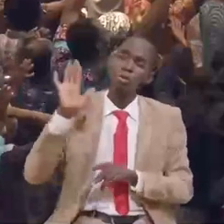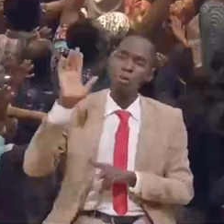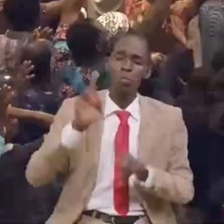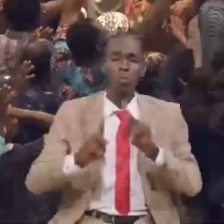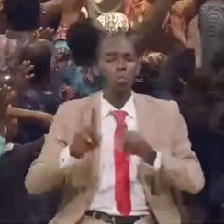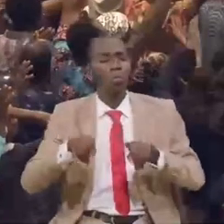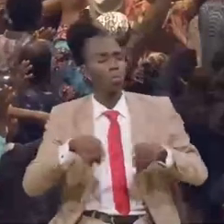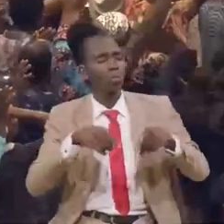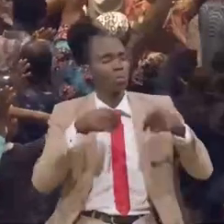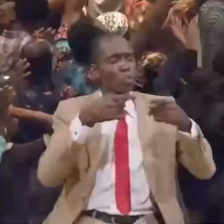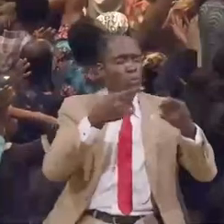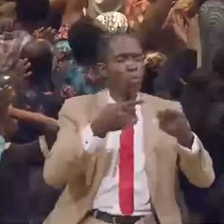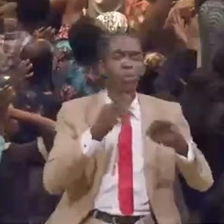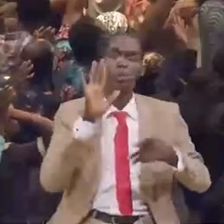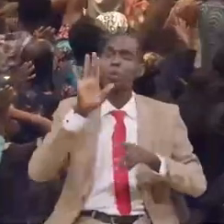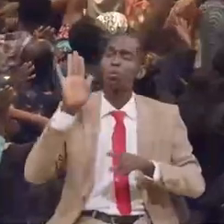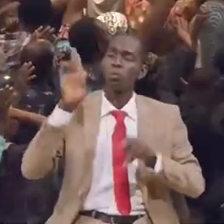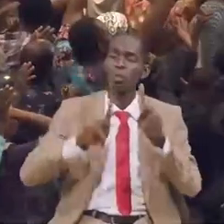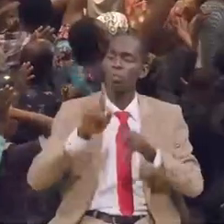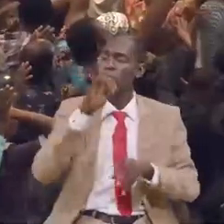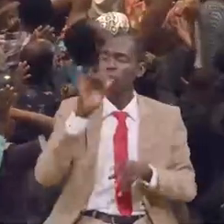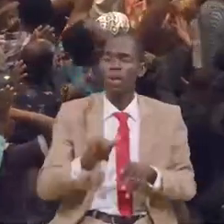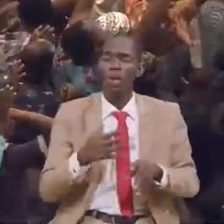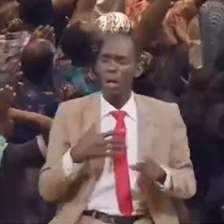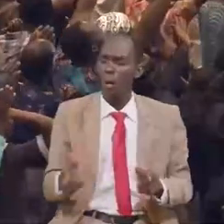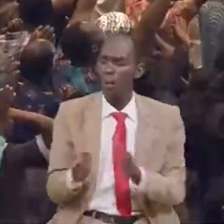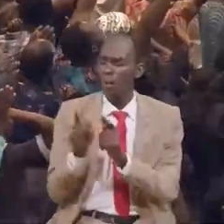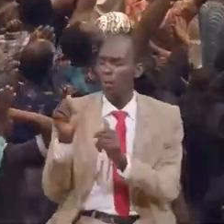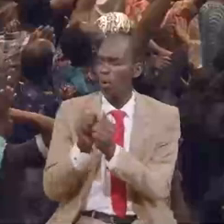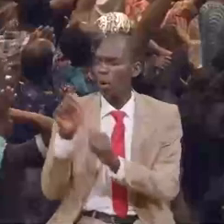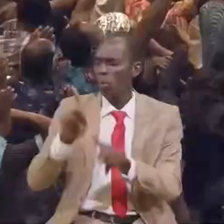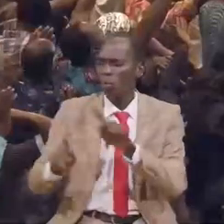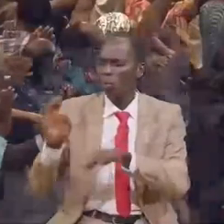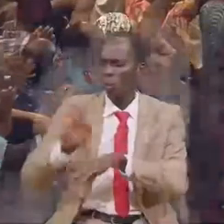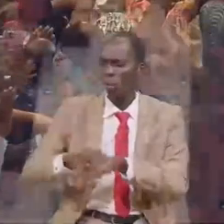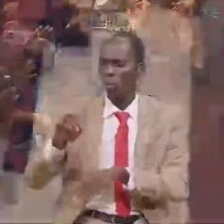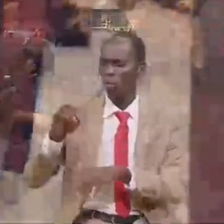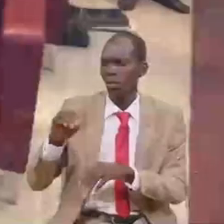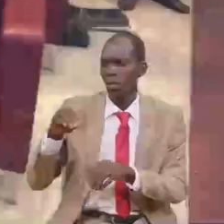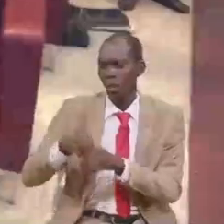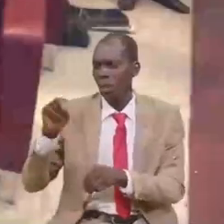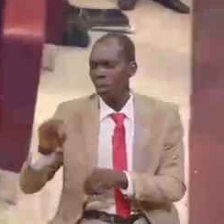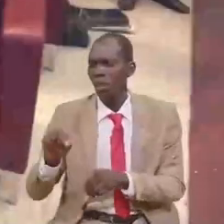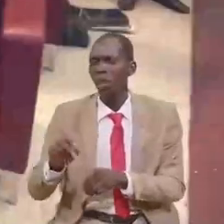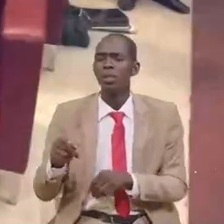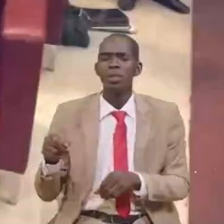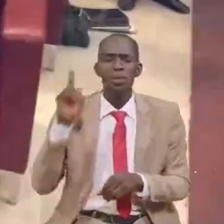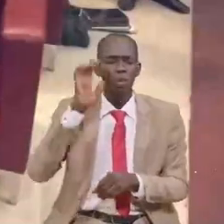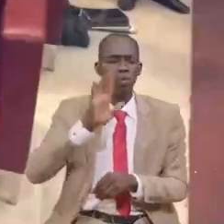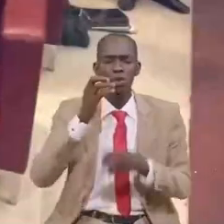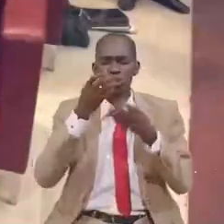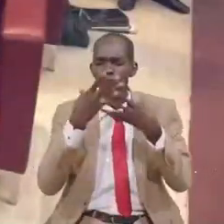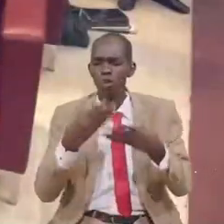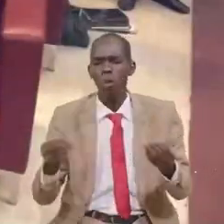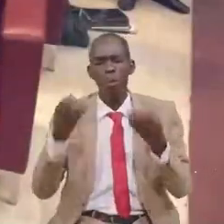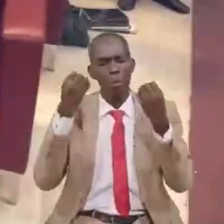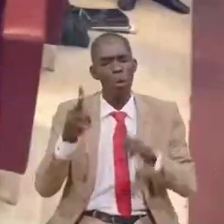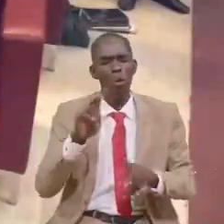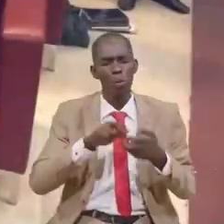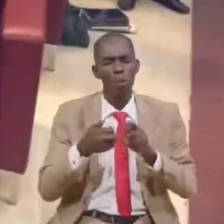et voit des gens dans le besoin. Seigneur, je prie que tu vas résoudre les problèmes par chacun de nous au nom de